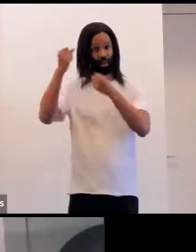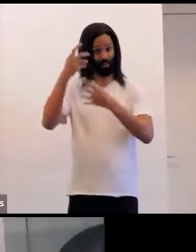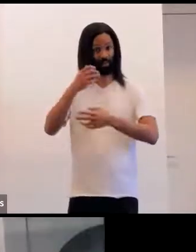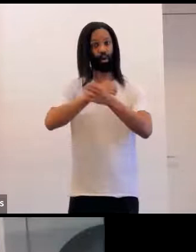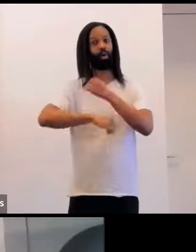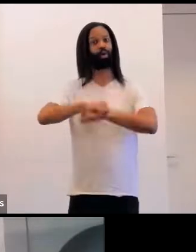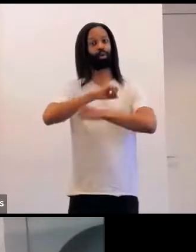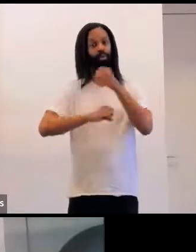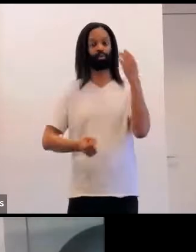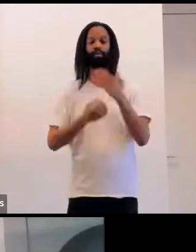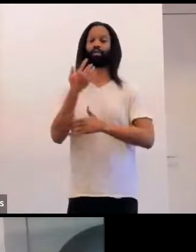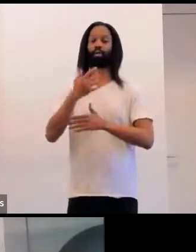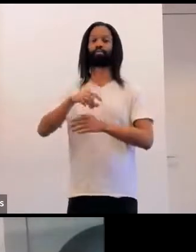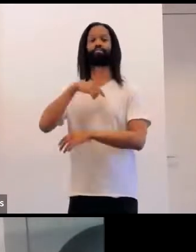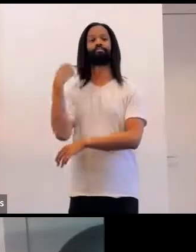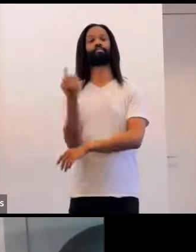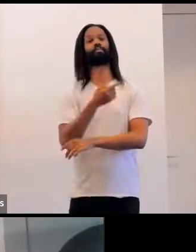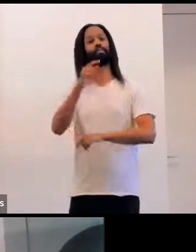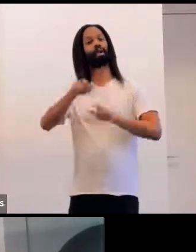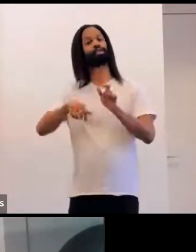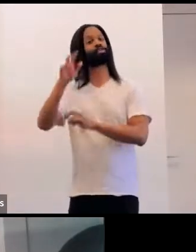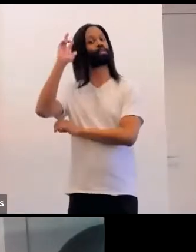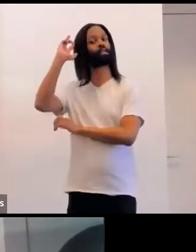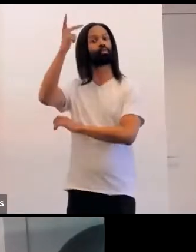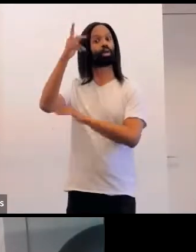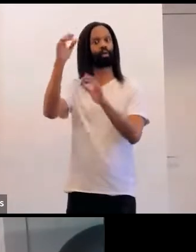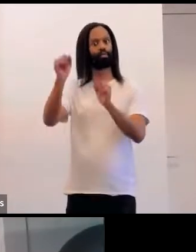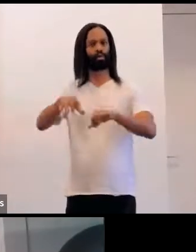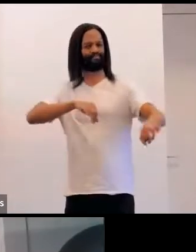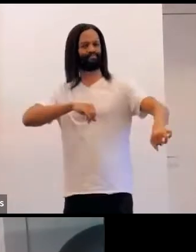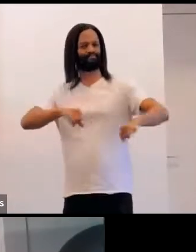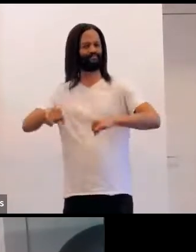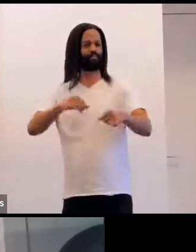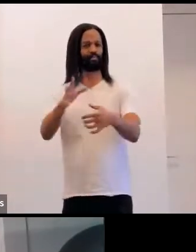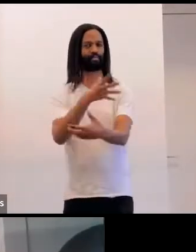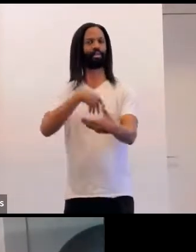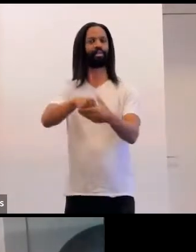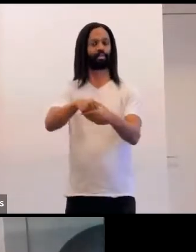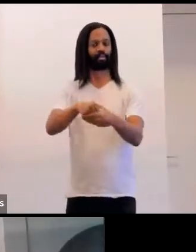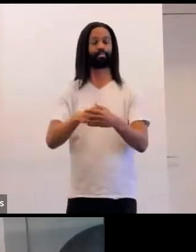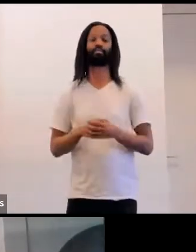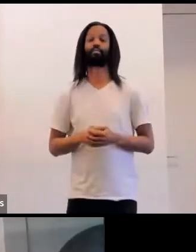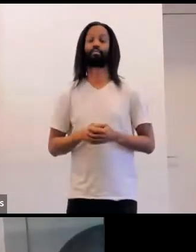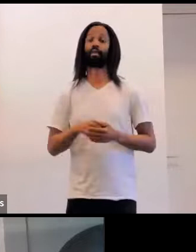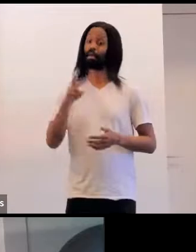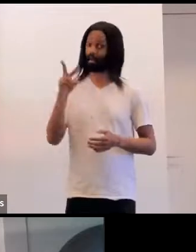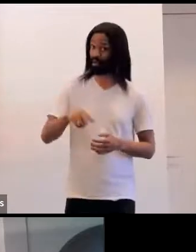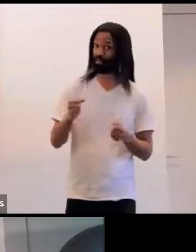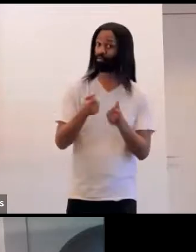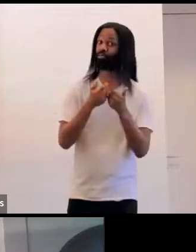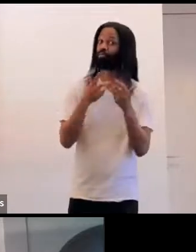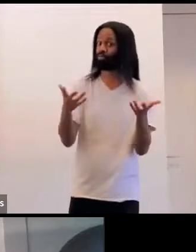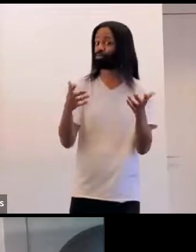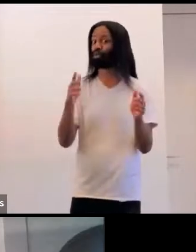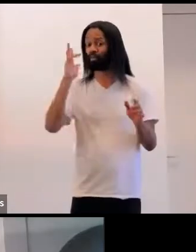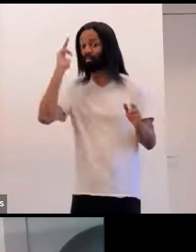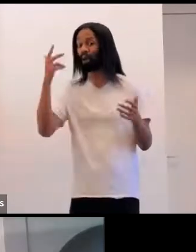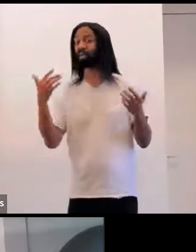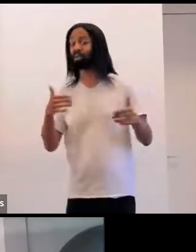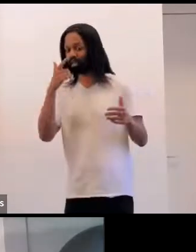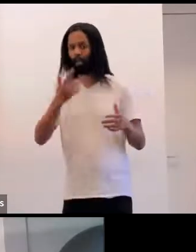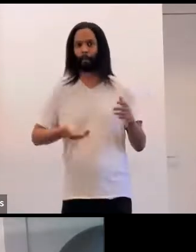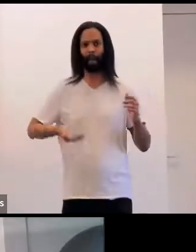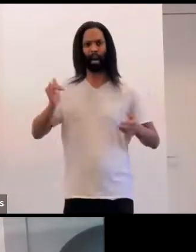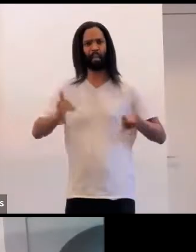les citoyennes et les citoyens. Beaucoup d'ailleurs se sont portés déjà spontanément volontaires pour accompagner les associations et